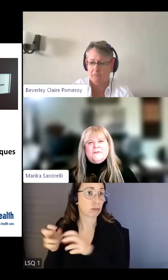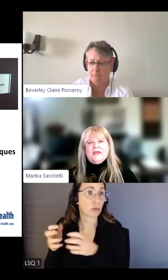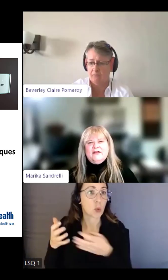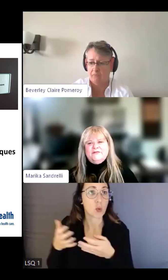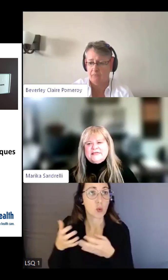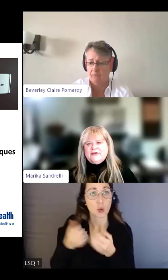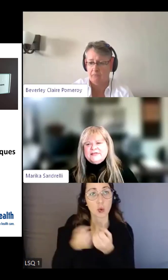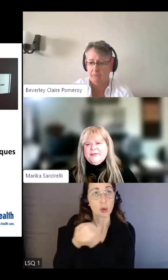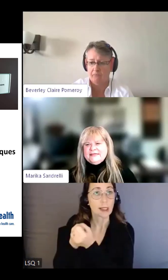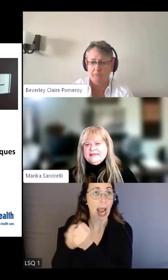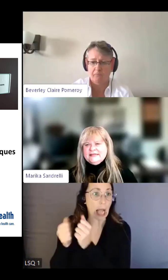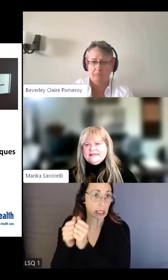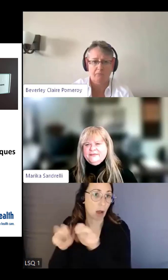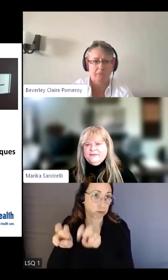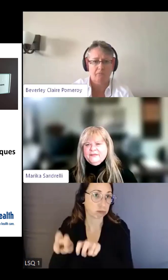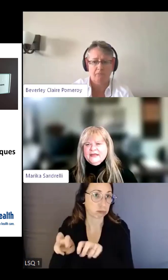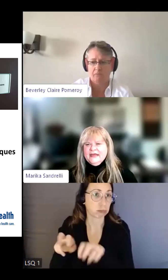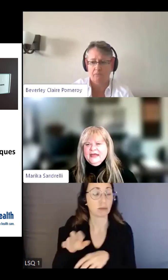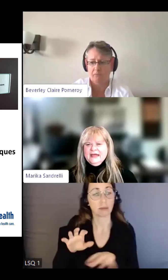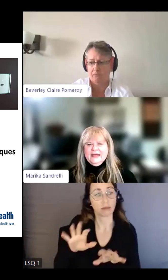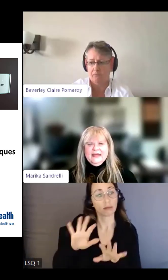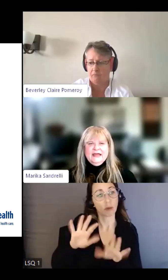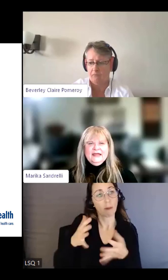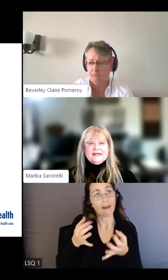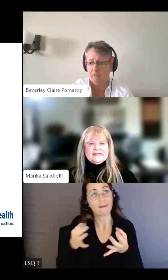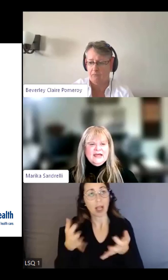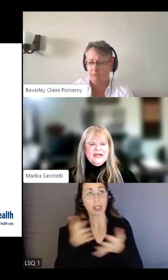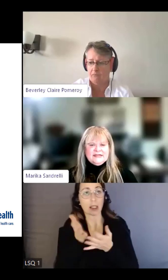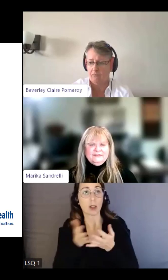espaces physiques. Prochaine diapo.